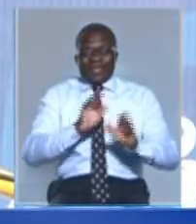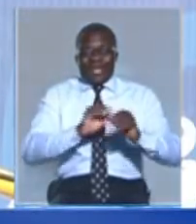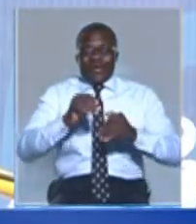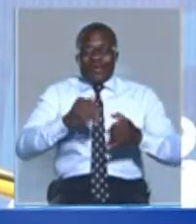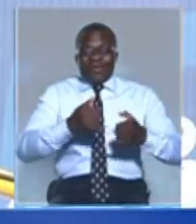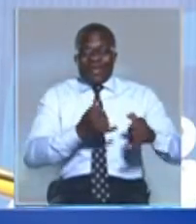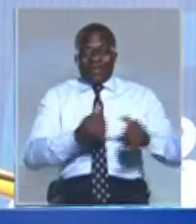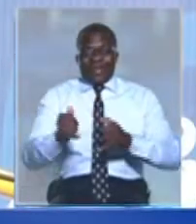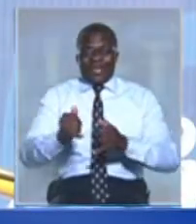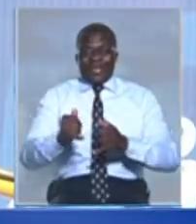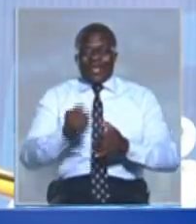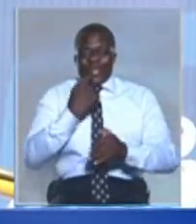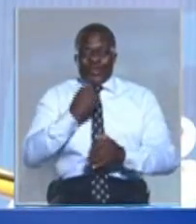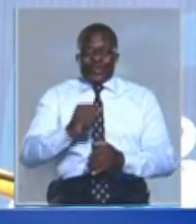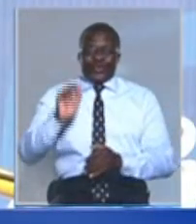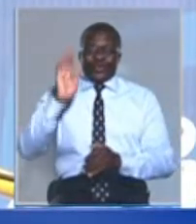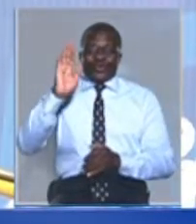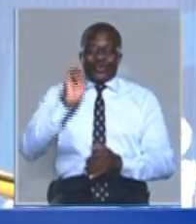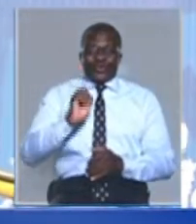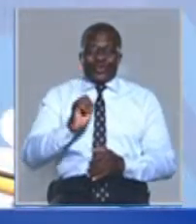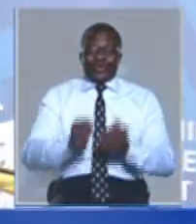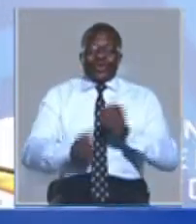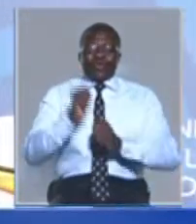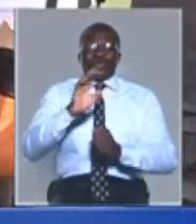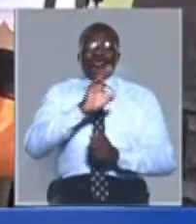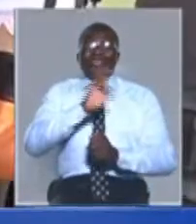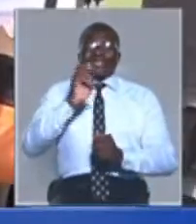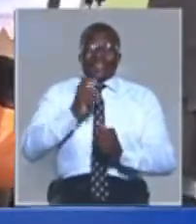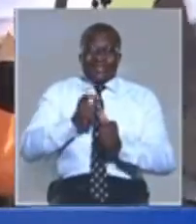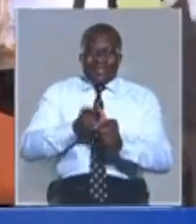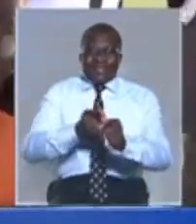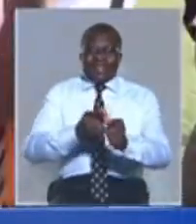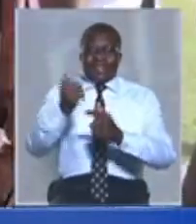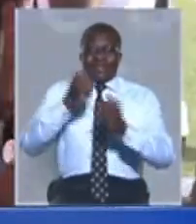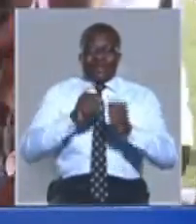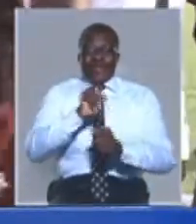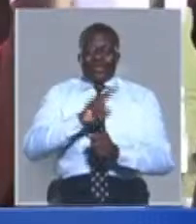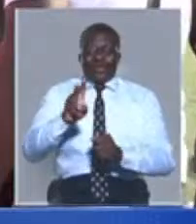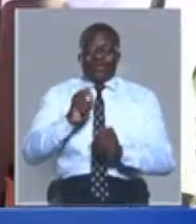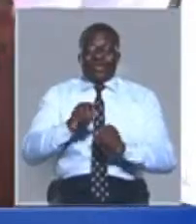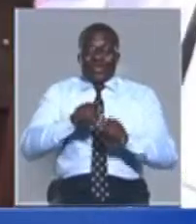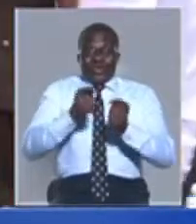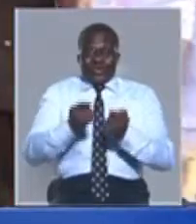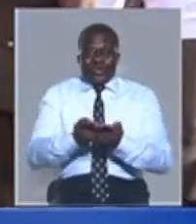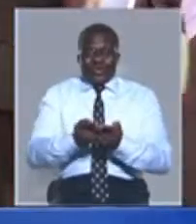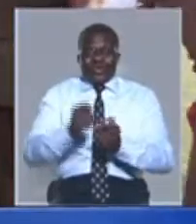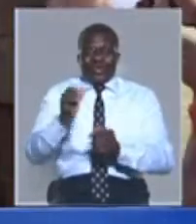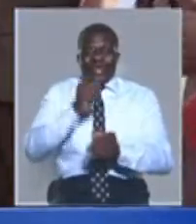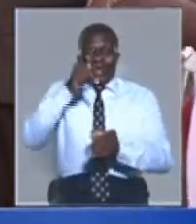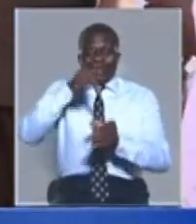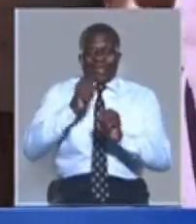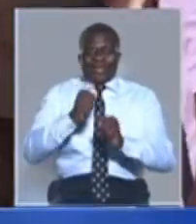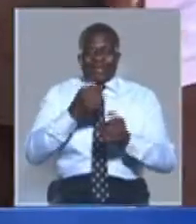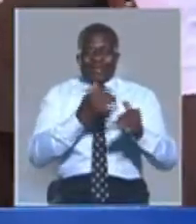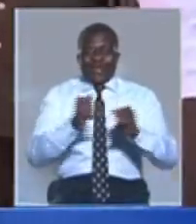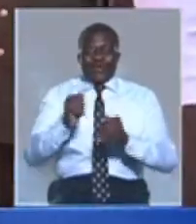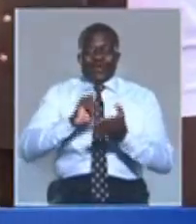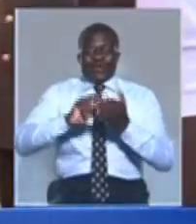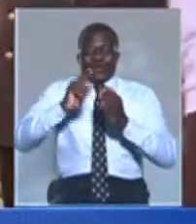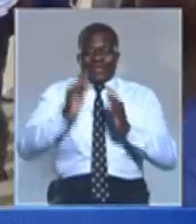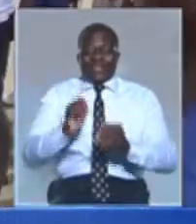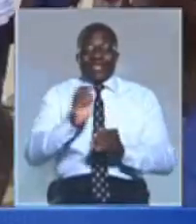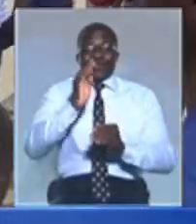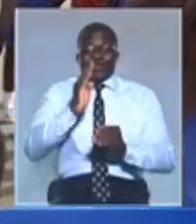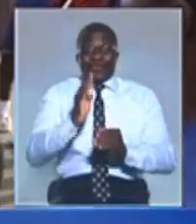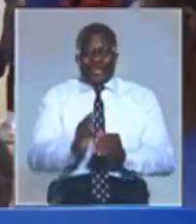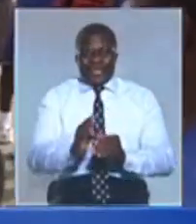play, nous jurons. Ils sont plus de 600 athlètes venus de 22 entités à prendre part aux Jeux universitaires du